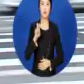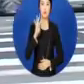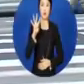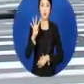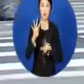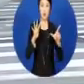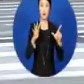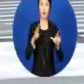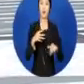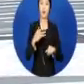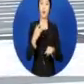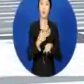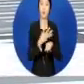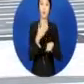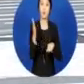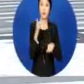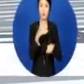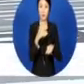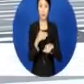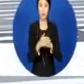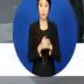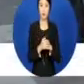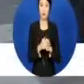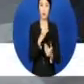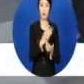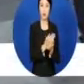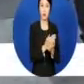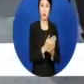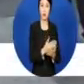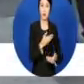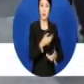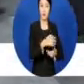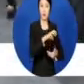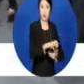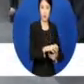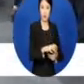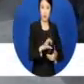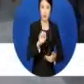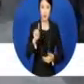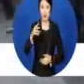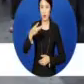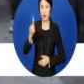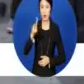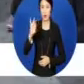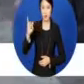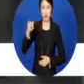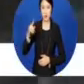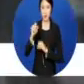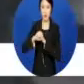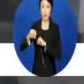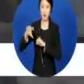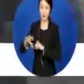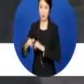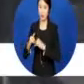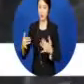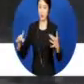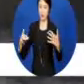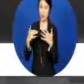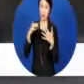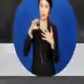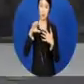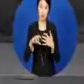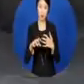8시부터 진행된 이번 캠페인은 천안 종합터미널, 아라리오 광장과 같은 많은 인파들이 모이는 곳에서